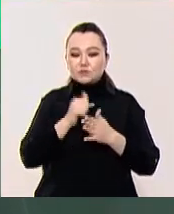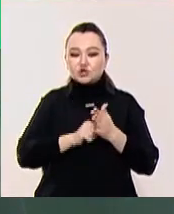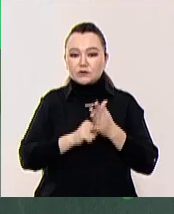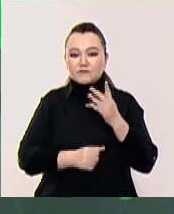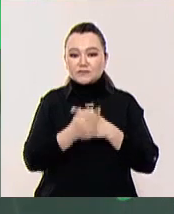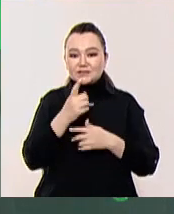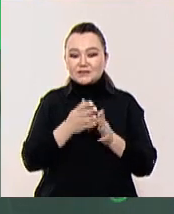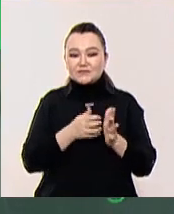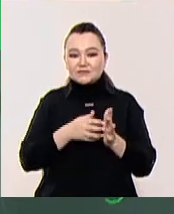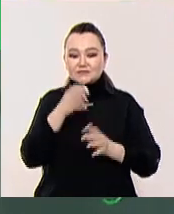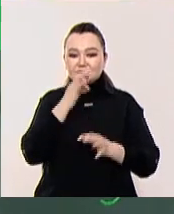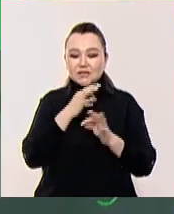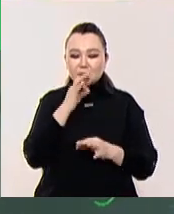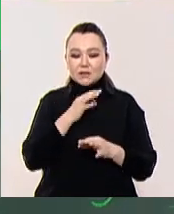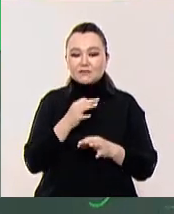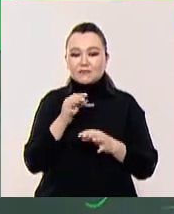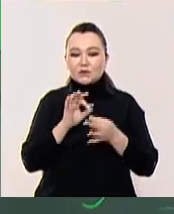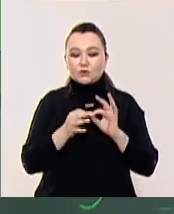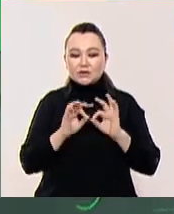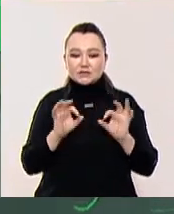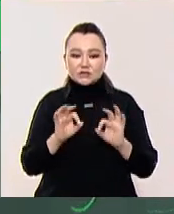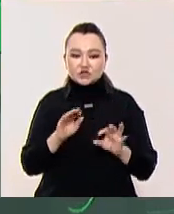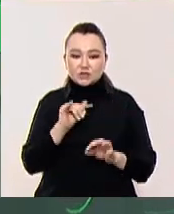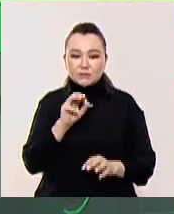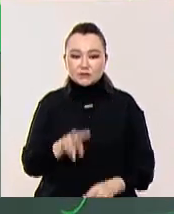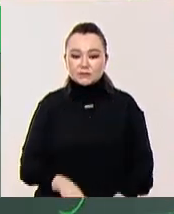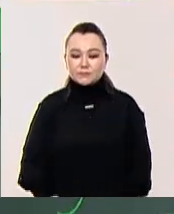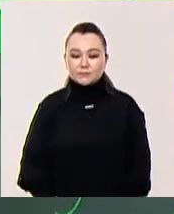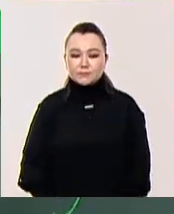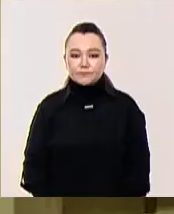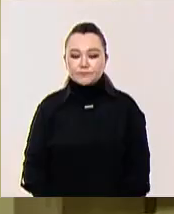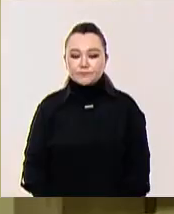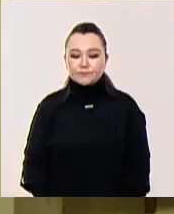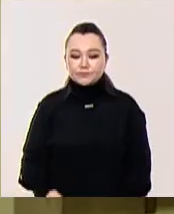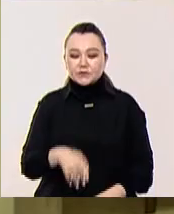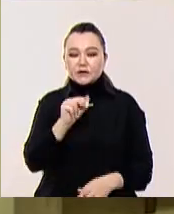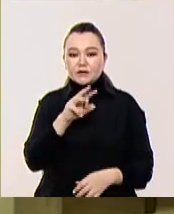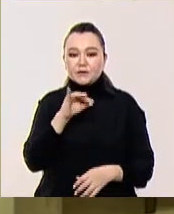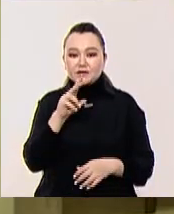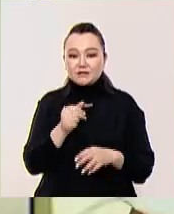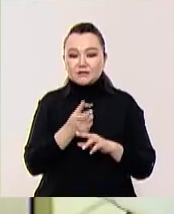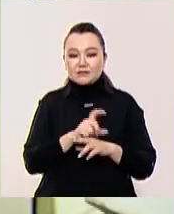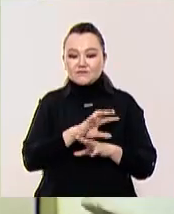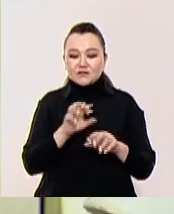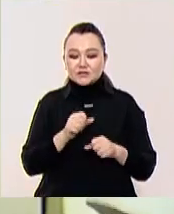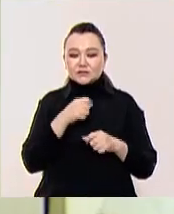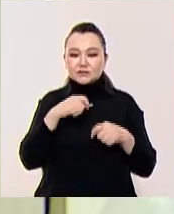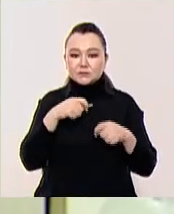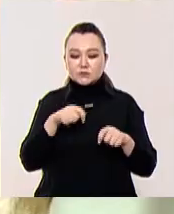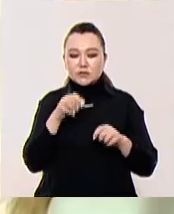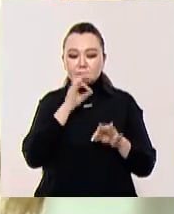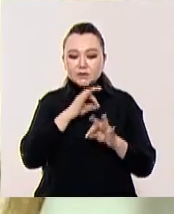возникновения дефицита медикаментов. Подробнее расскажет Жамал Габдуллина. Камила Кабиридзе – владелица сети аптек.